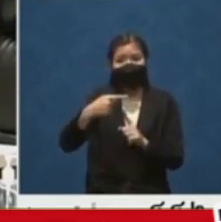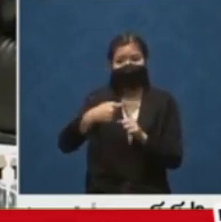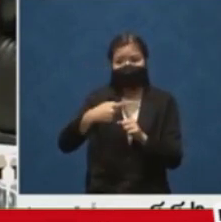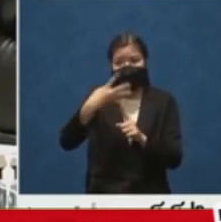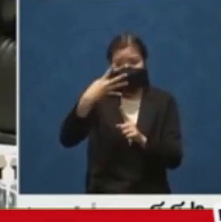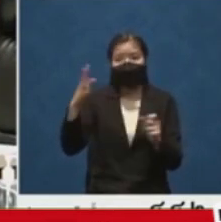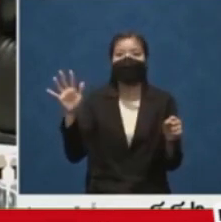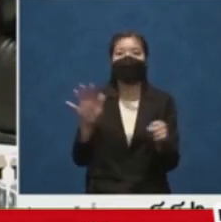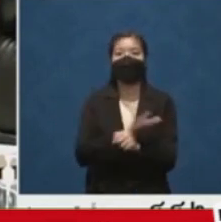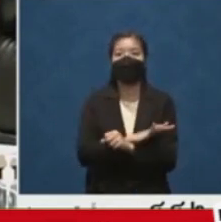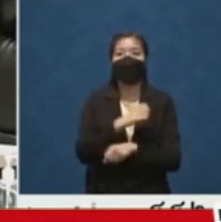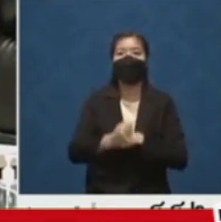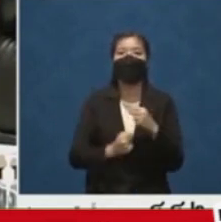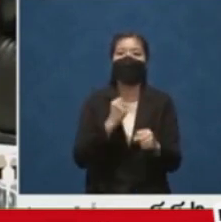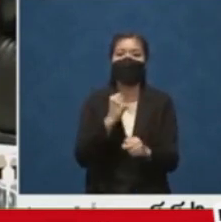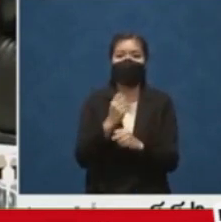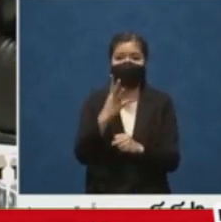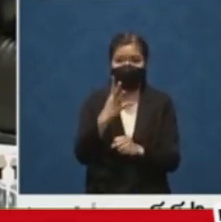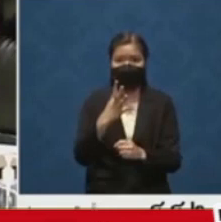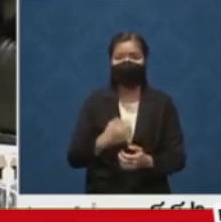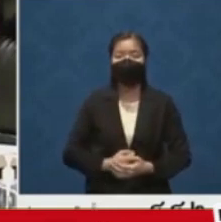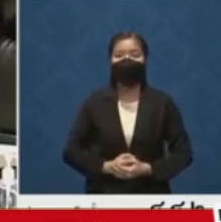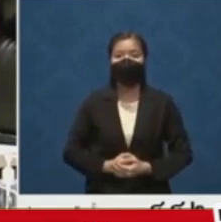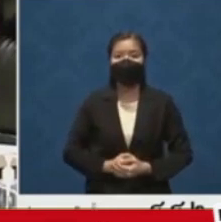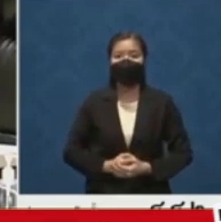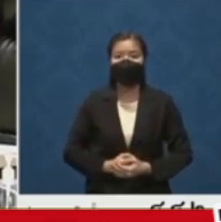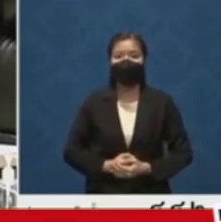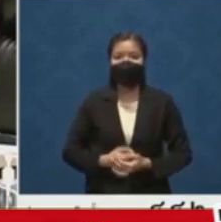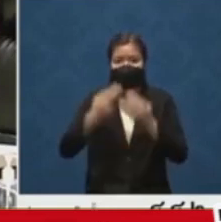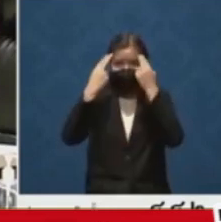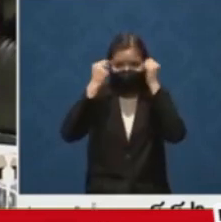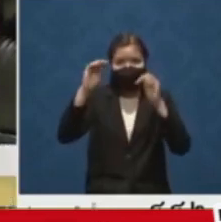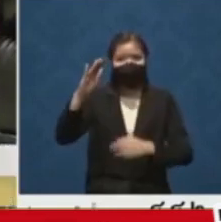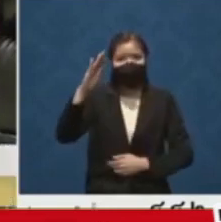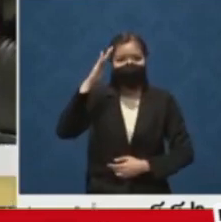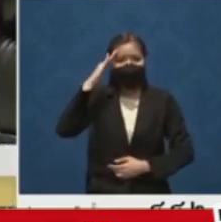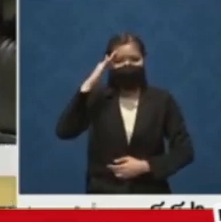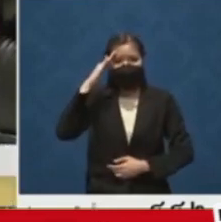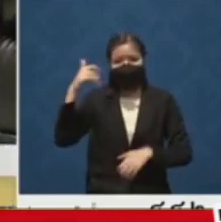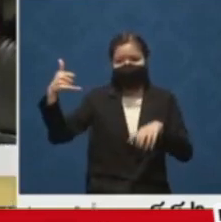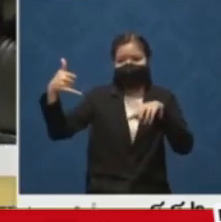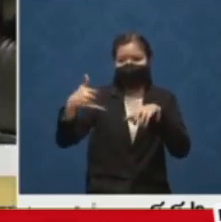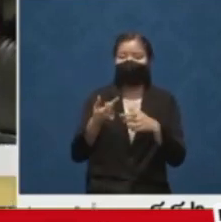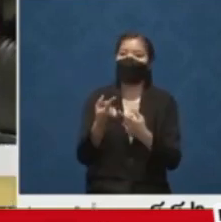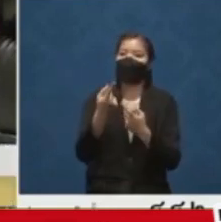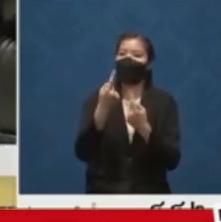คมากถ้ธี่สภาห here.